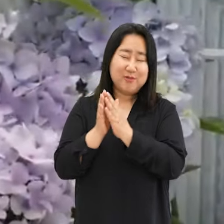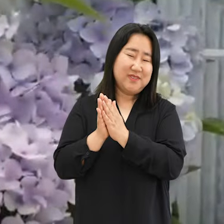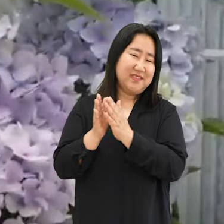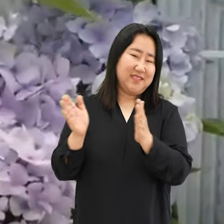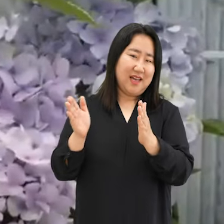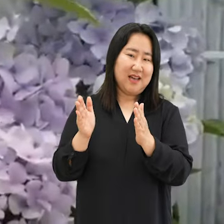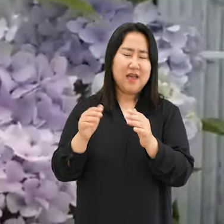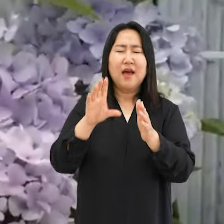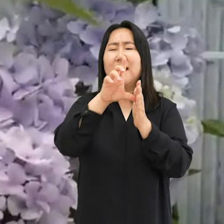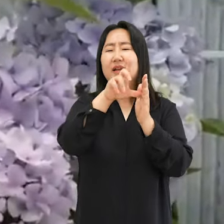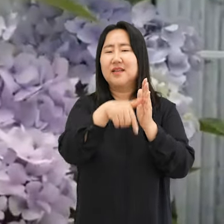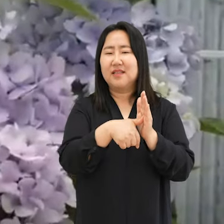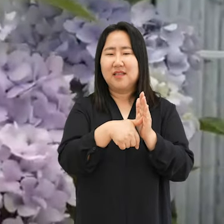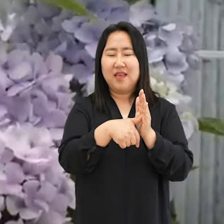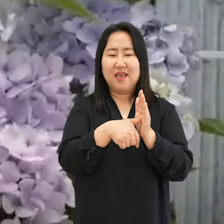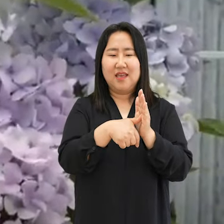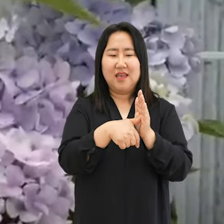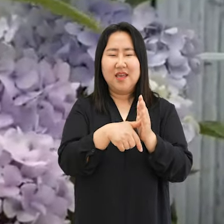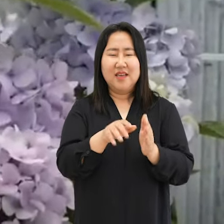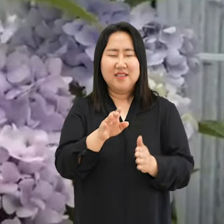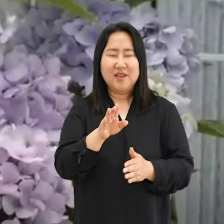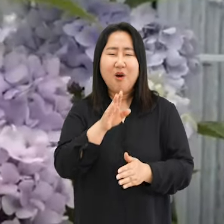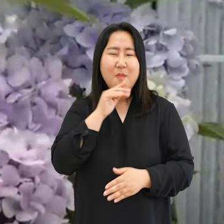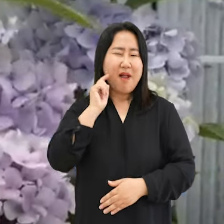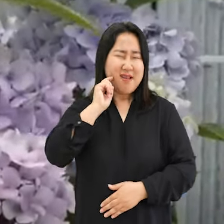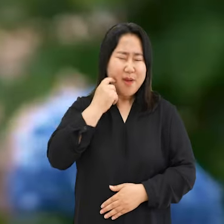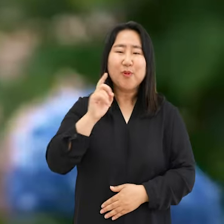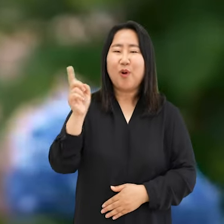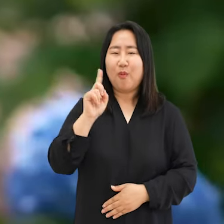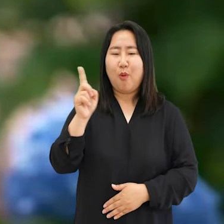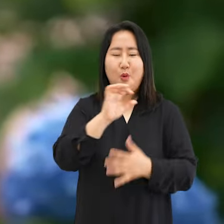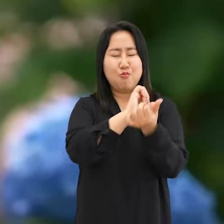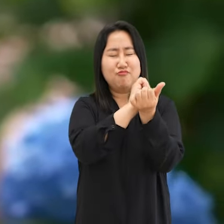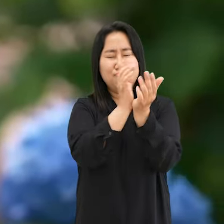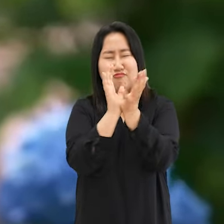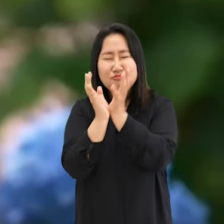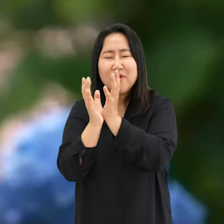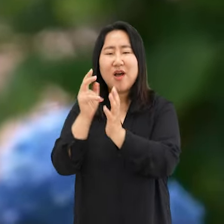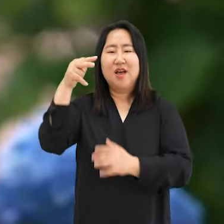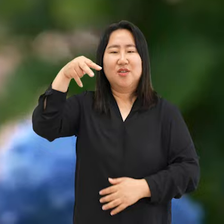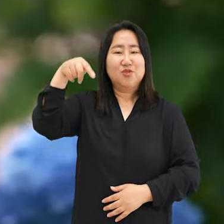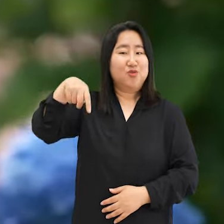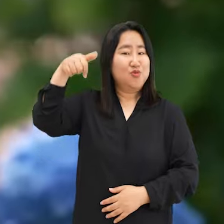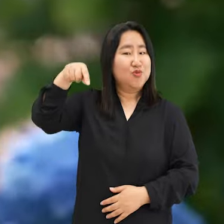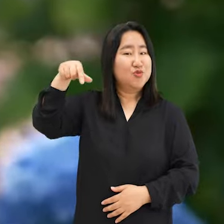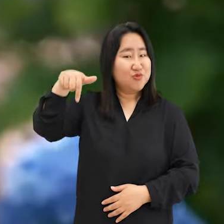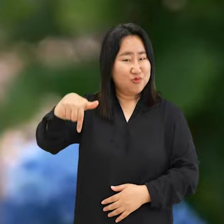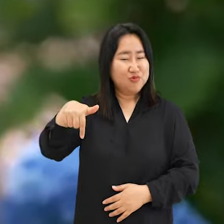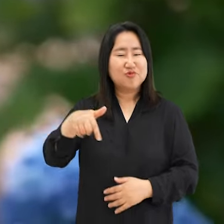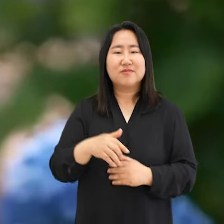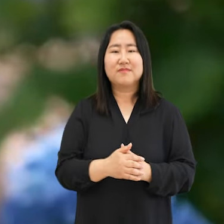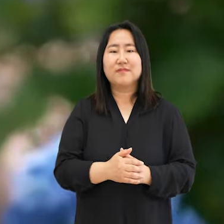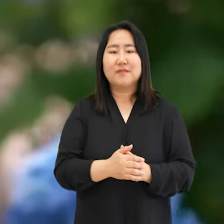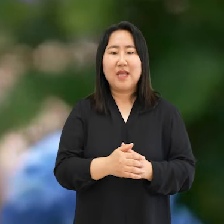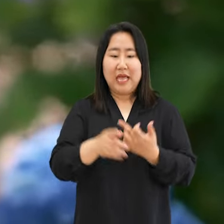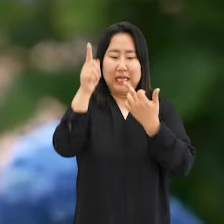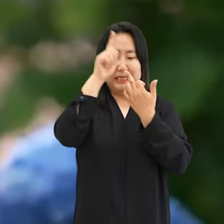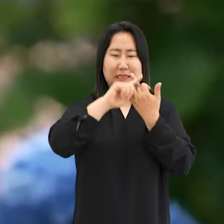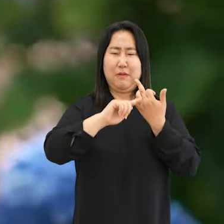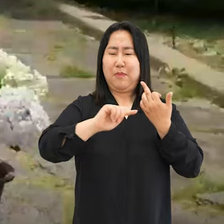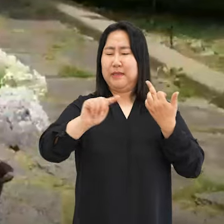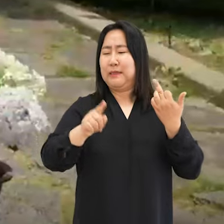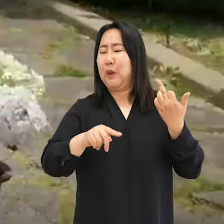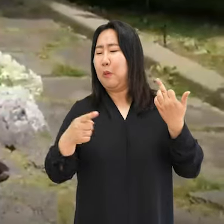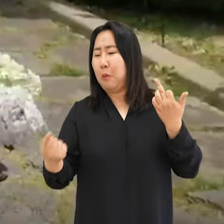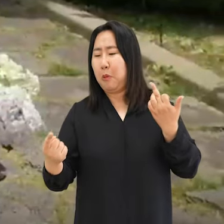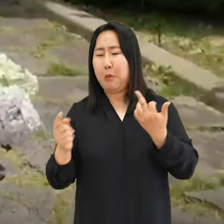초여름 제주에서 빼놓을 수 없는 것 중 하나가 바로 사방에 알록달록 활짝 핀 수국인데요.